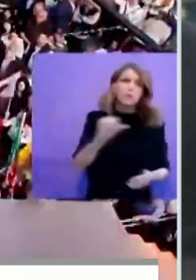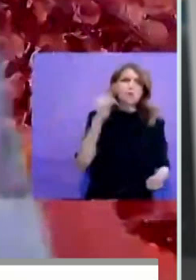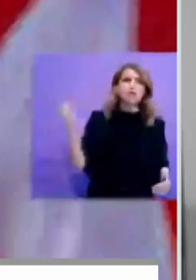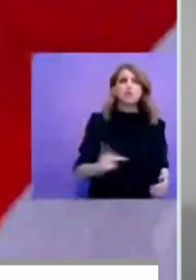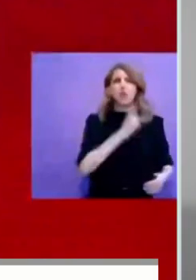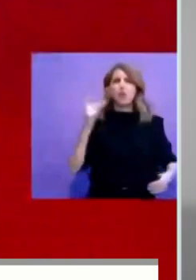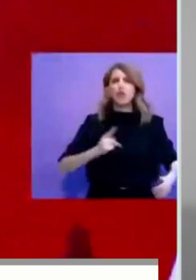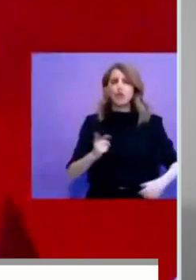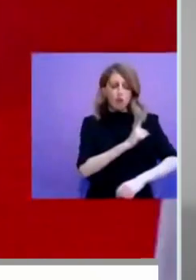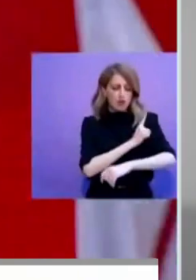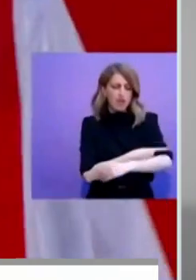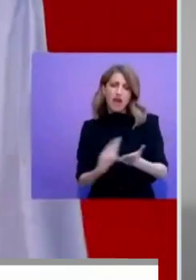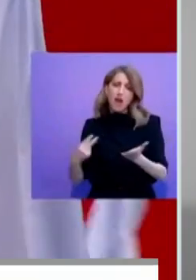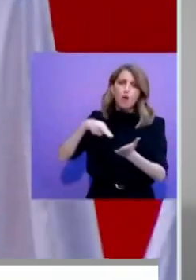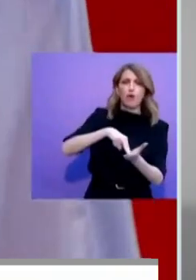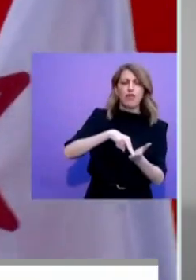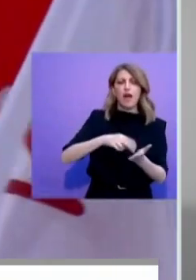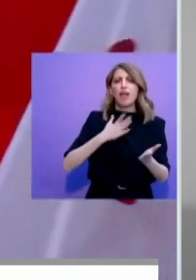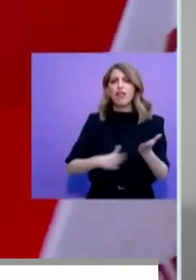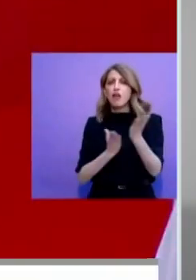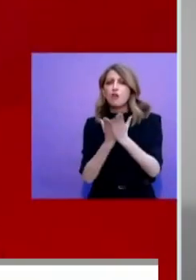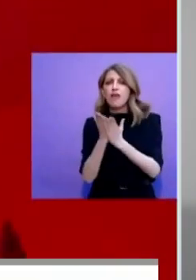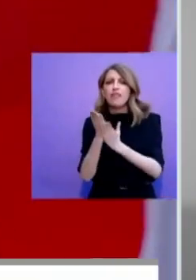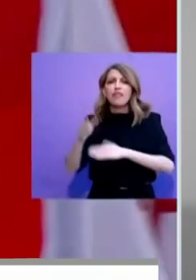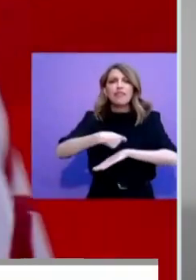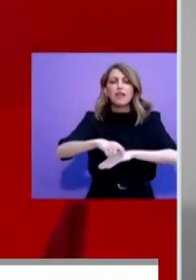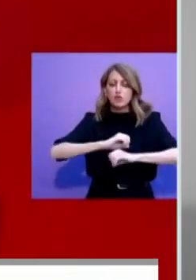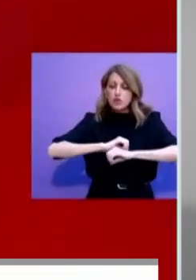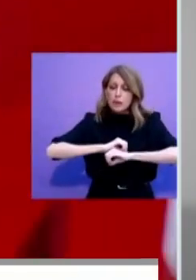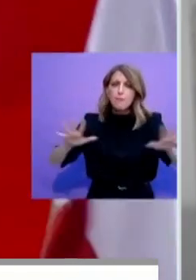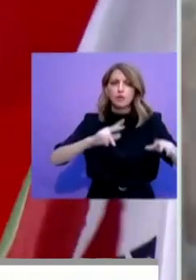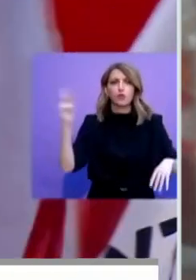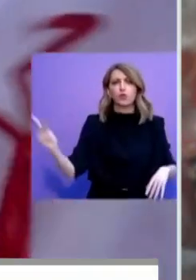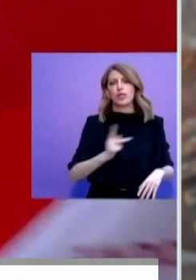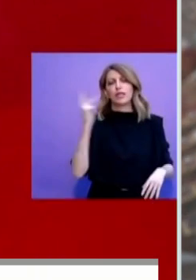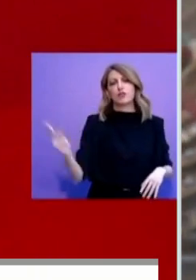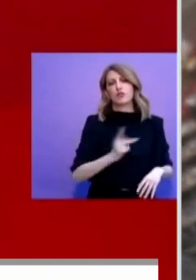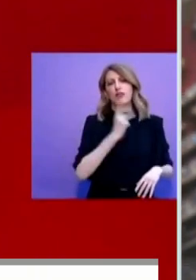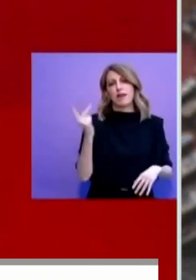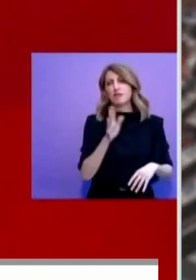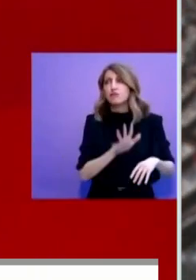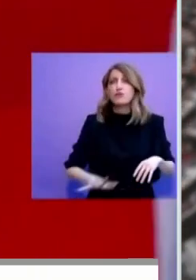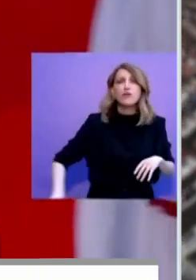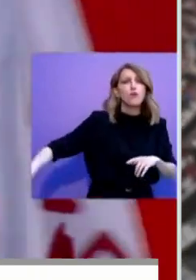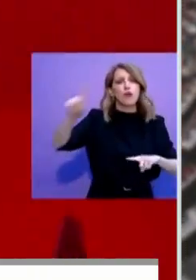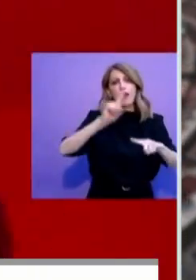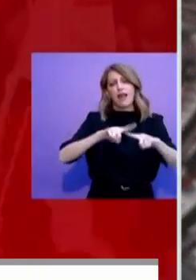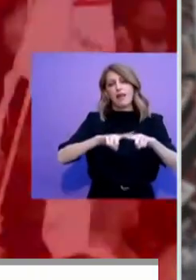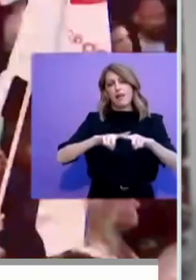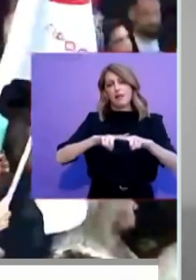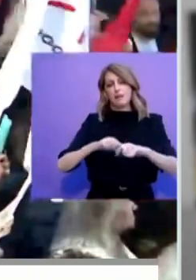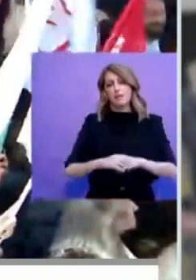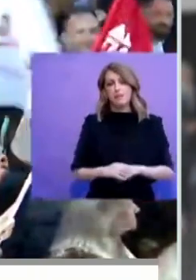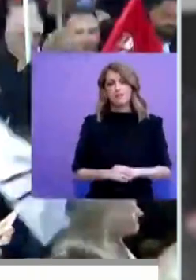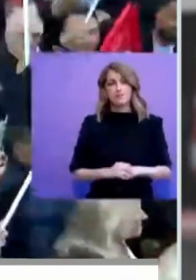θα εγκαταλείψει οριστικά το Μέγαρο Μαξίμου και θα ανοίξει ο δρόμος, όπως είπε, για μια κυβέρνηση προοδευτικής συνεργασίας. Ο πρόεδρος